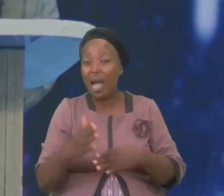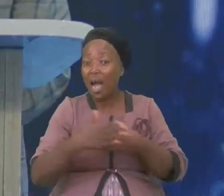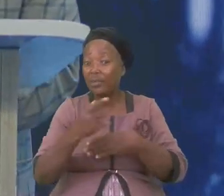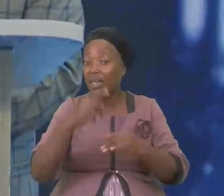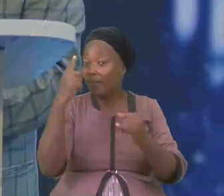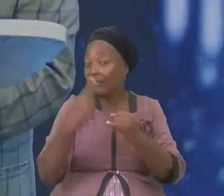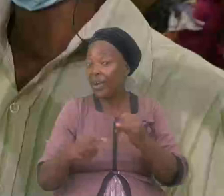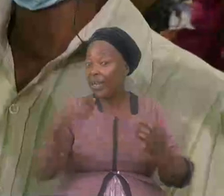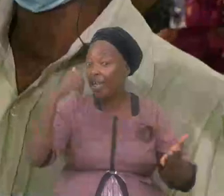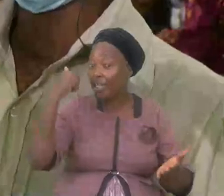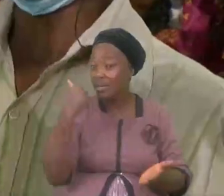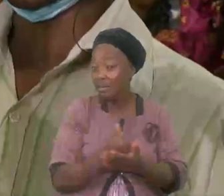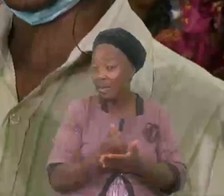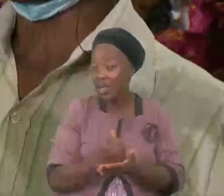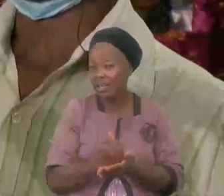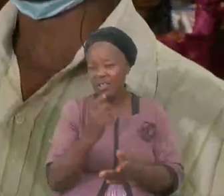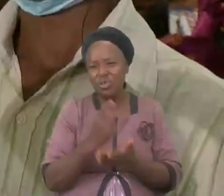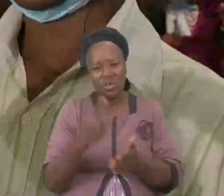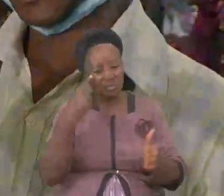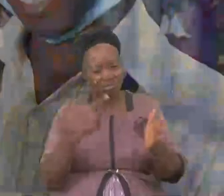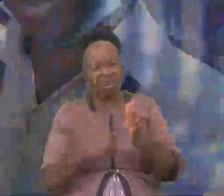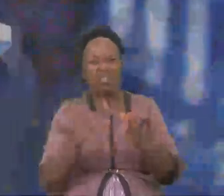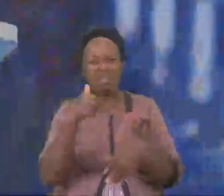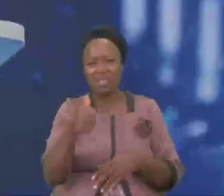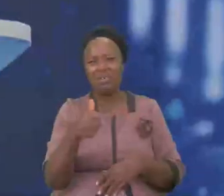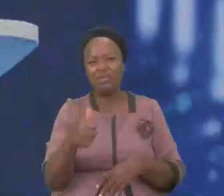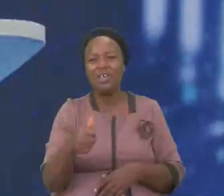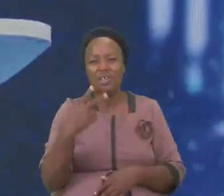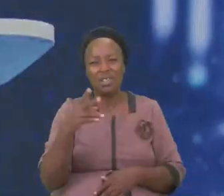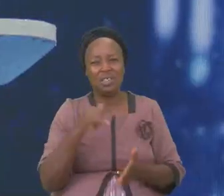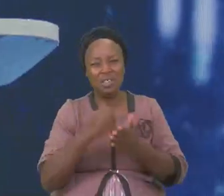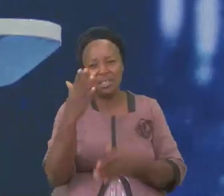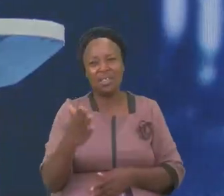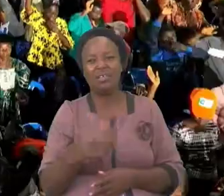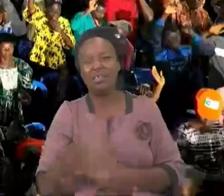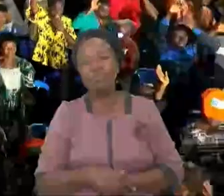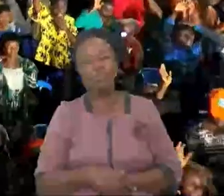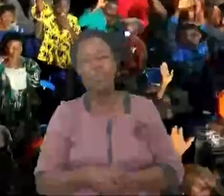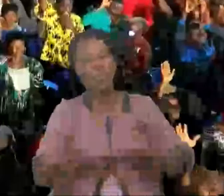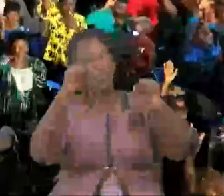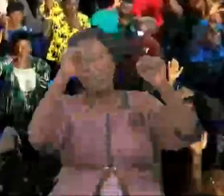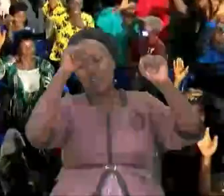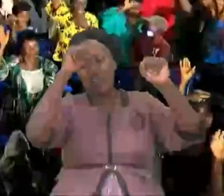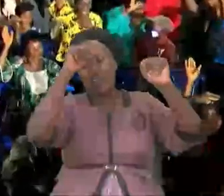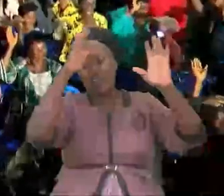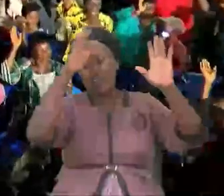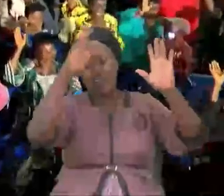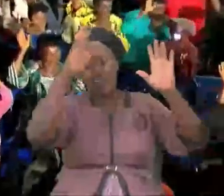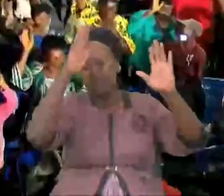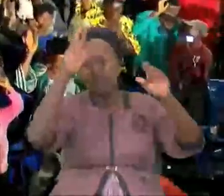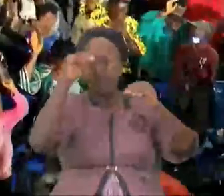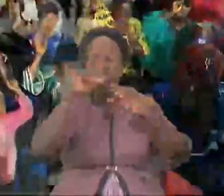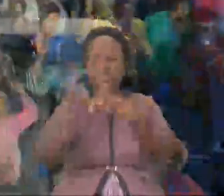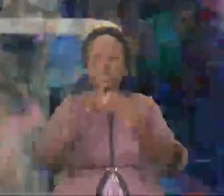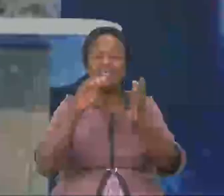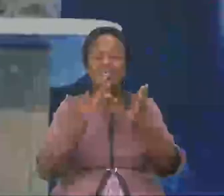Après le dernier amen, et tu vas t'examiner, tu verras que c'est là. Père, au